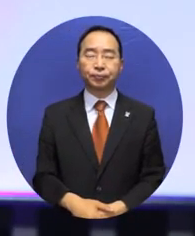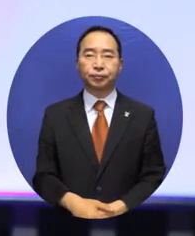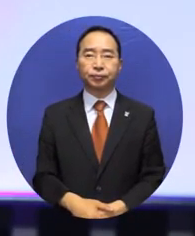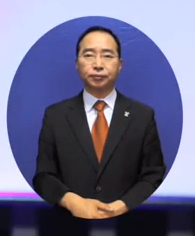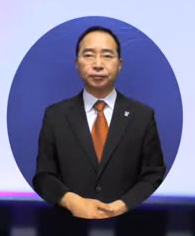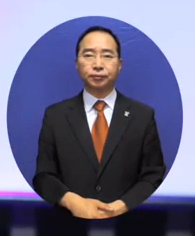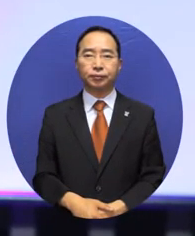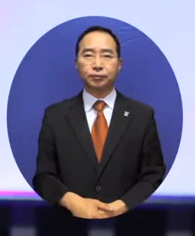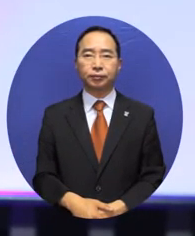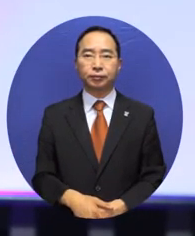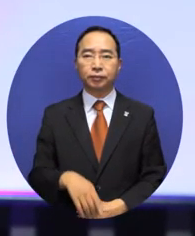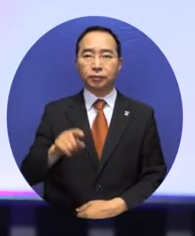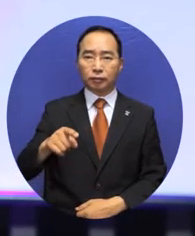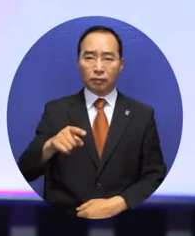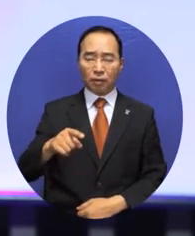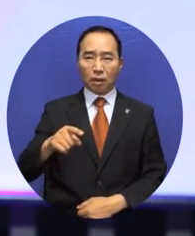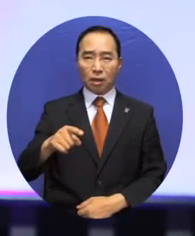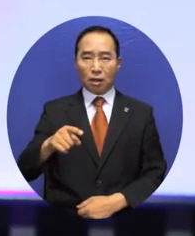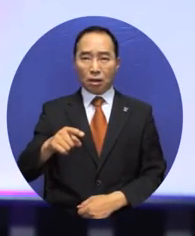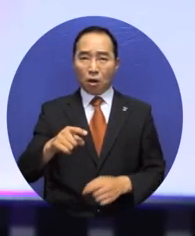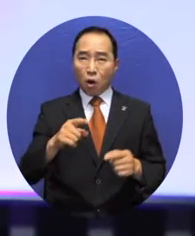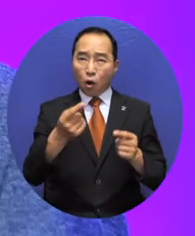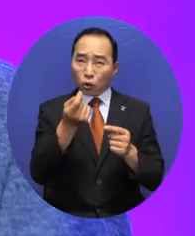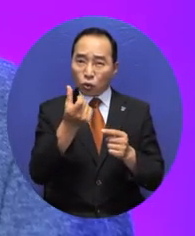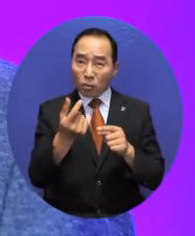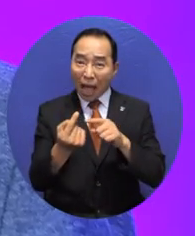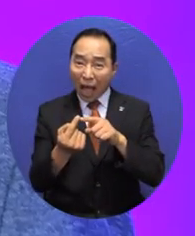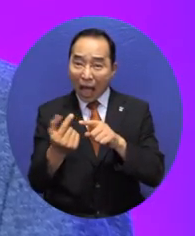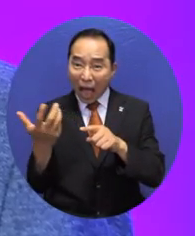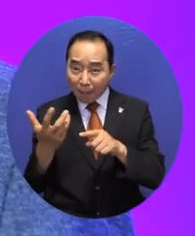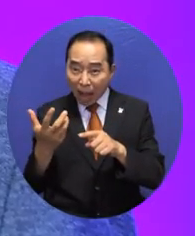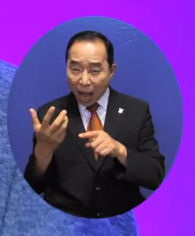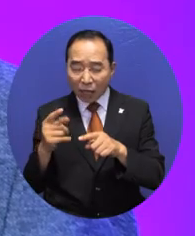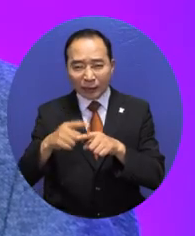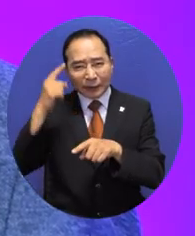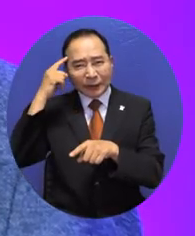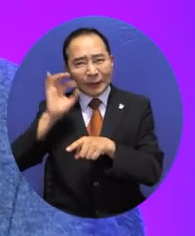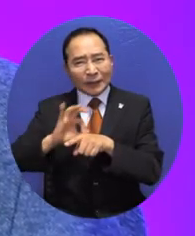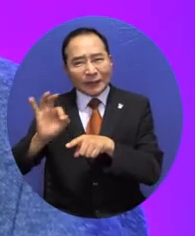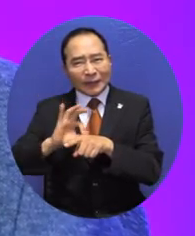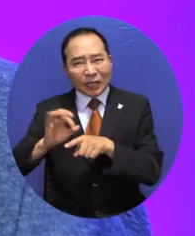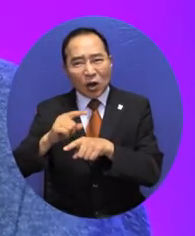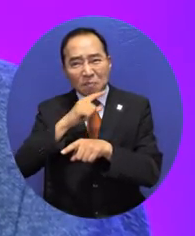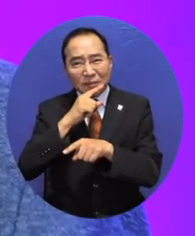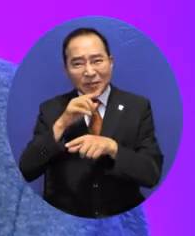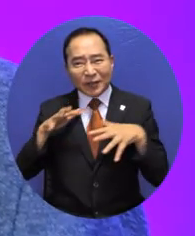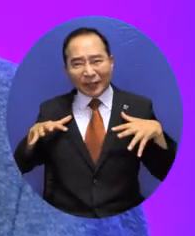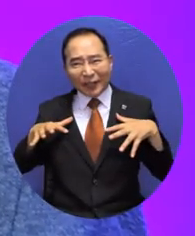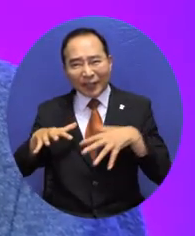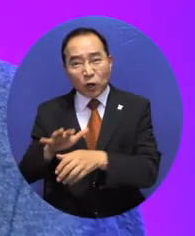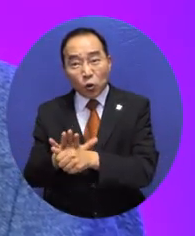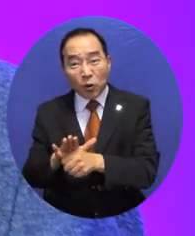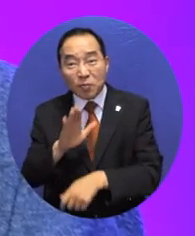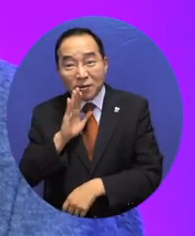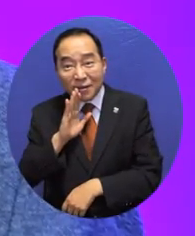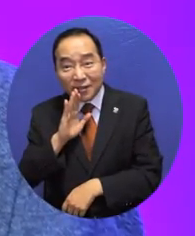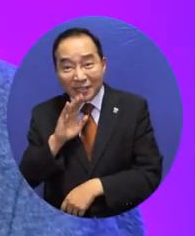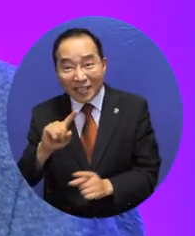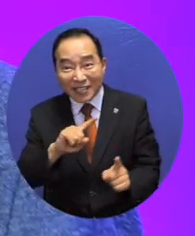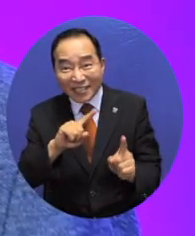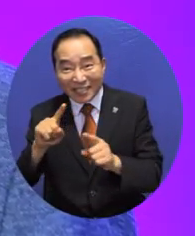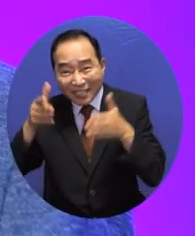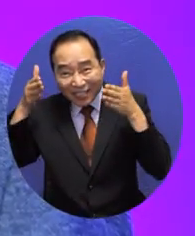영양에 이르기까지 집중이 됩니다. 그래서 그 손가락 끝을 치유하고 내 몸을